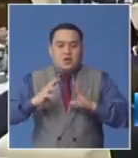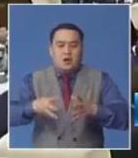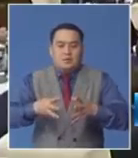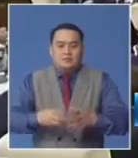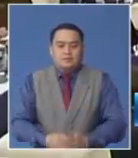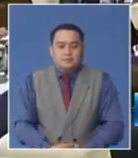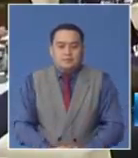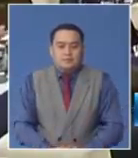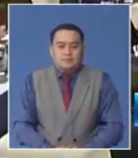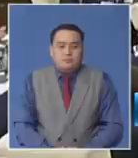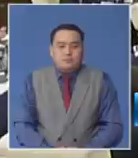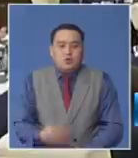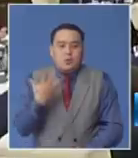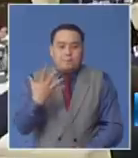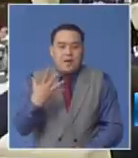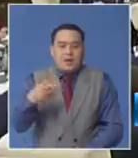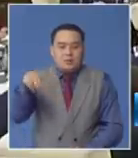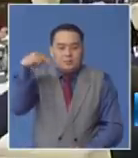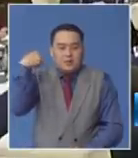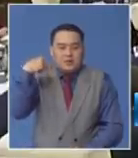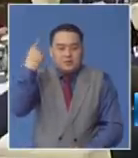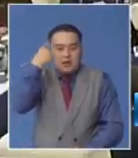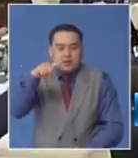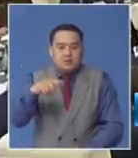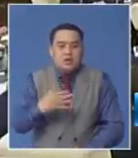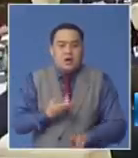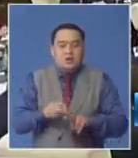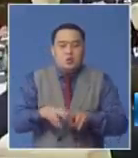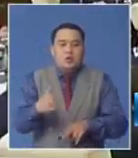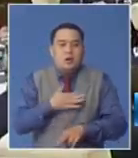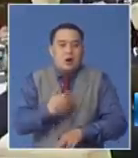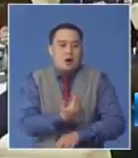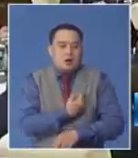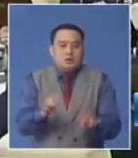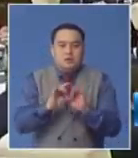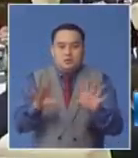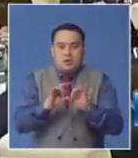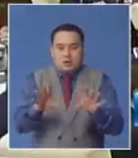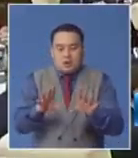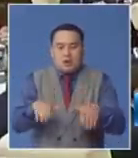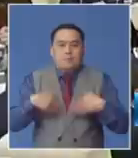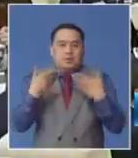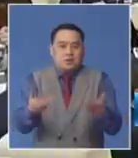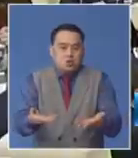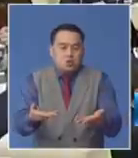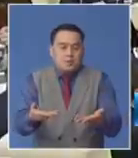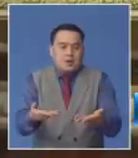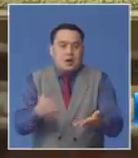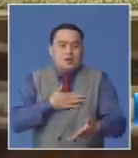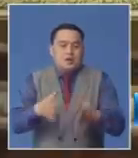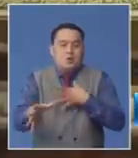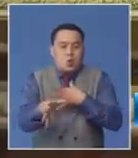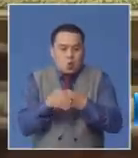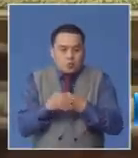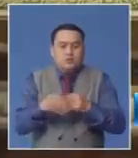вот 5 президентских инициатив которые я хотел сегодня вам доложить это наша общая